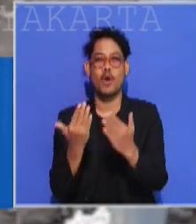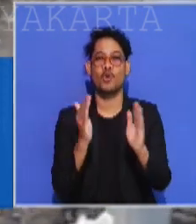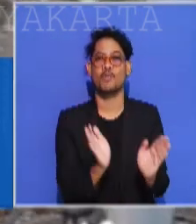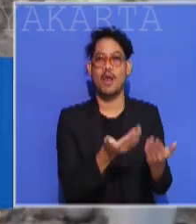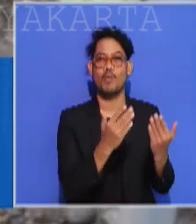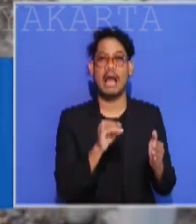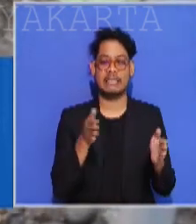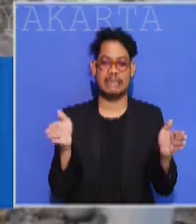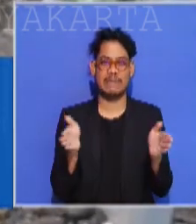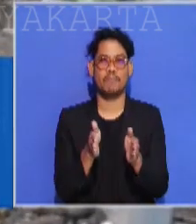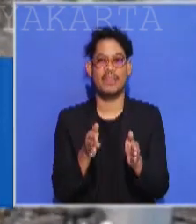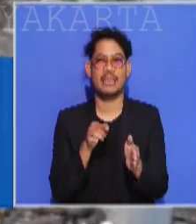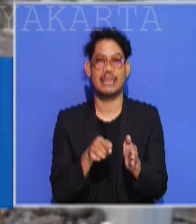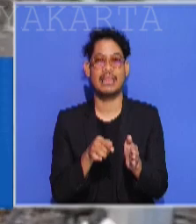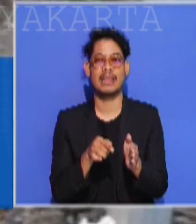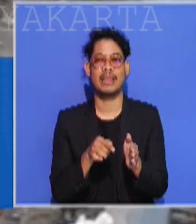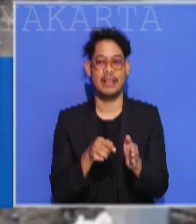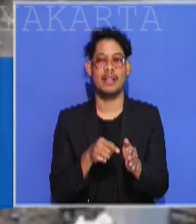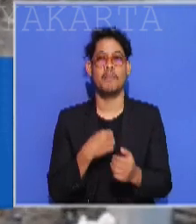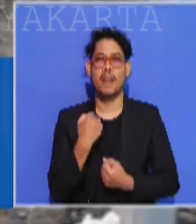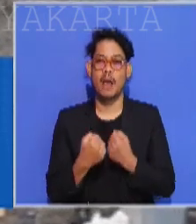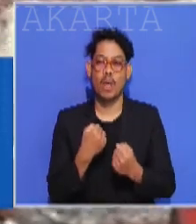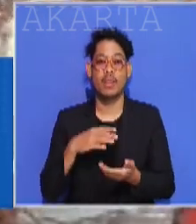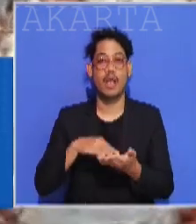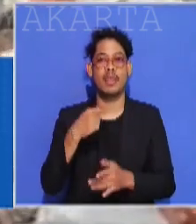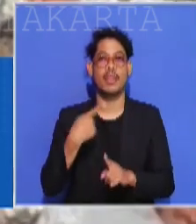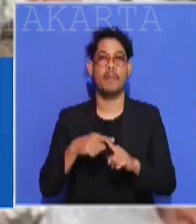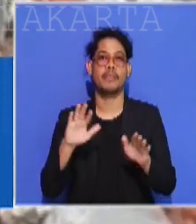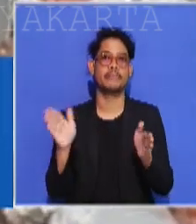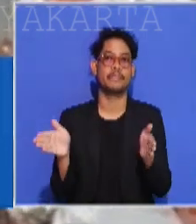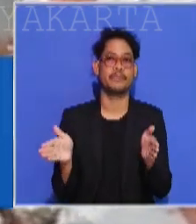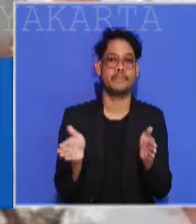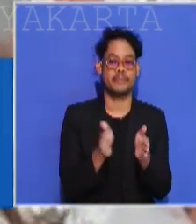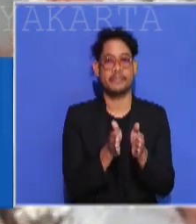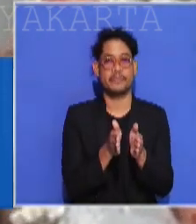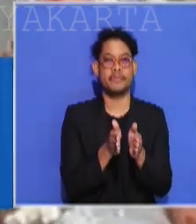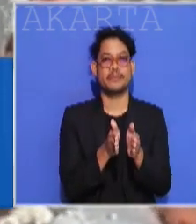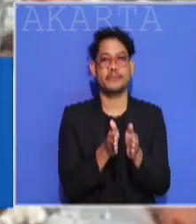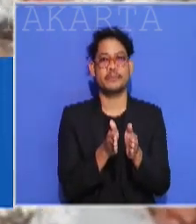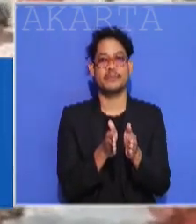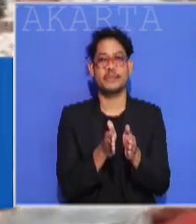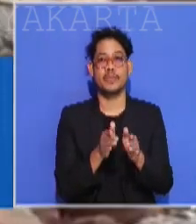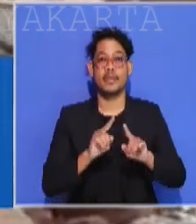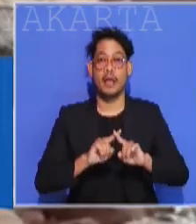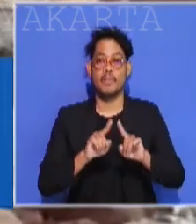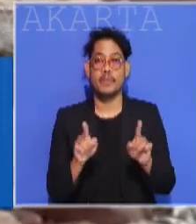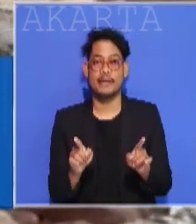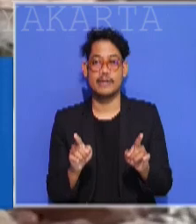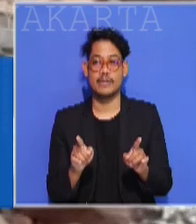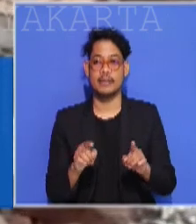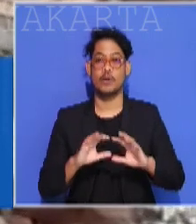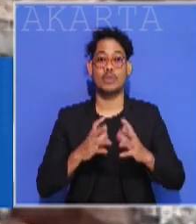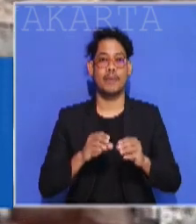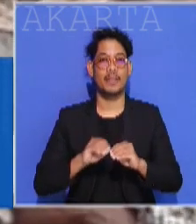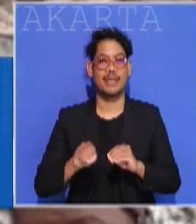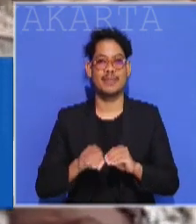istimewa Yogyakarta susut ratin-ratin tasanan hektar. Nguningani kawontenan mekaten poro jamhuring pertanian tansah